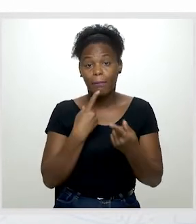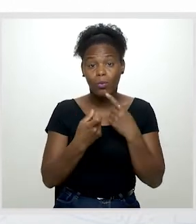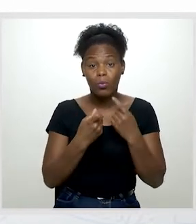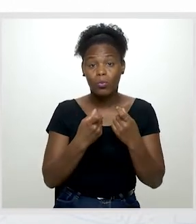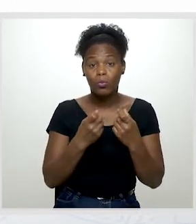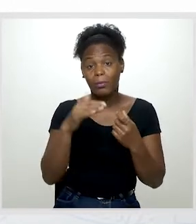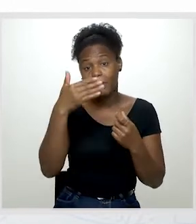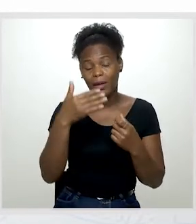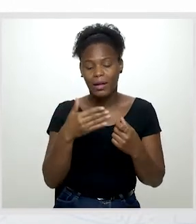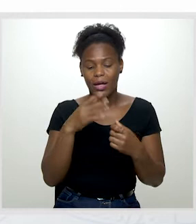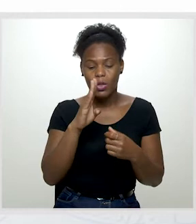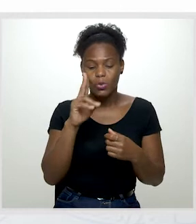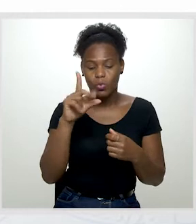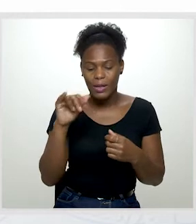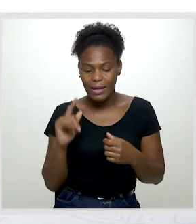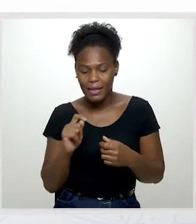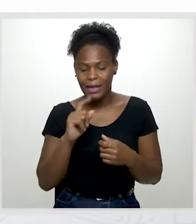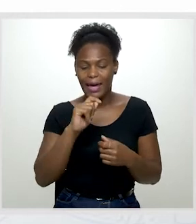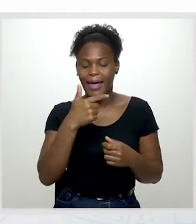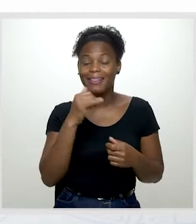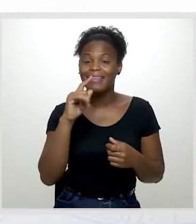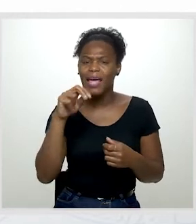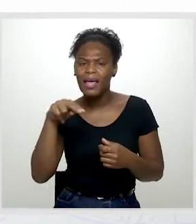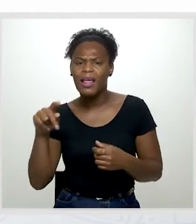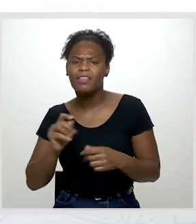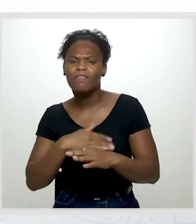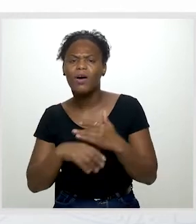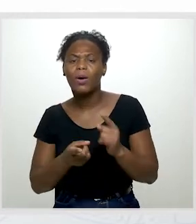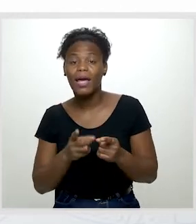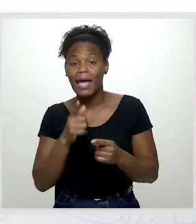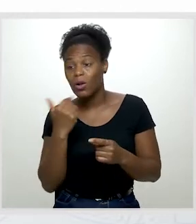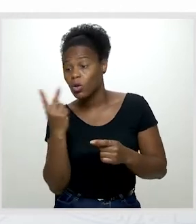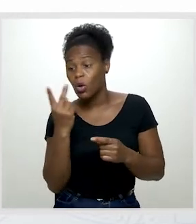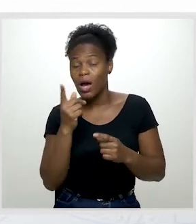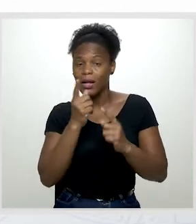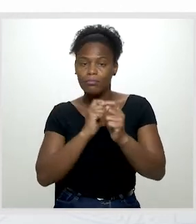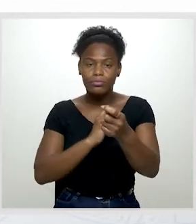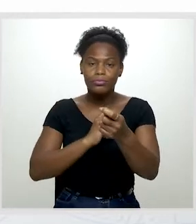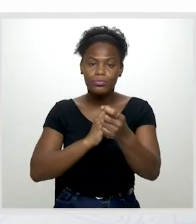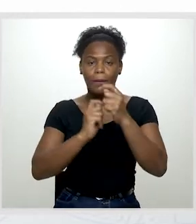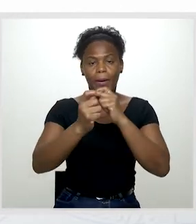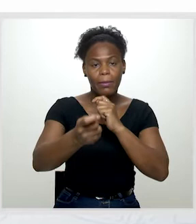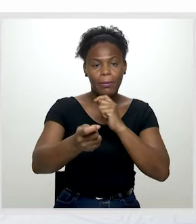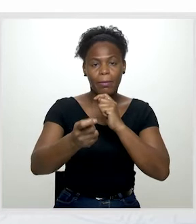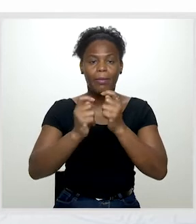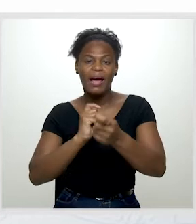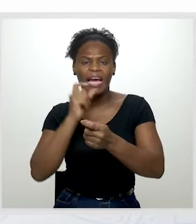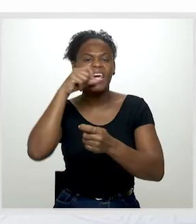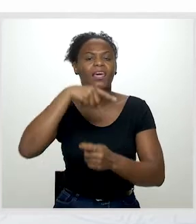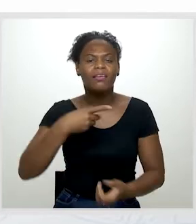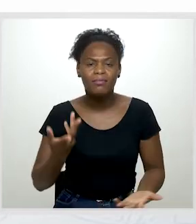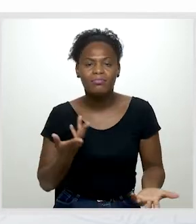première question. Que font Julie et Étienne? Ils sont en train de faire une interview, une enquête. À